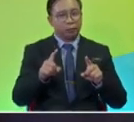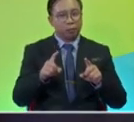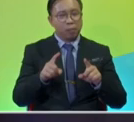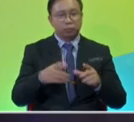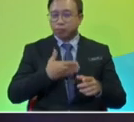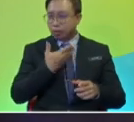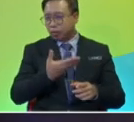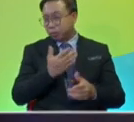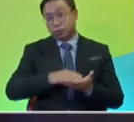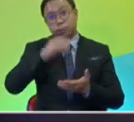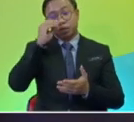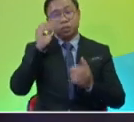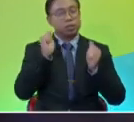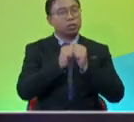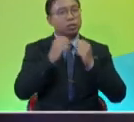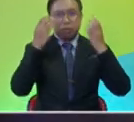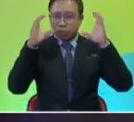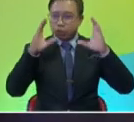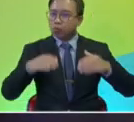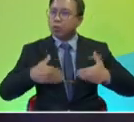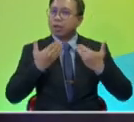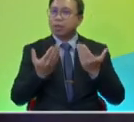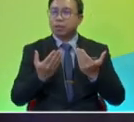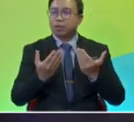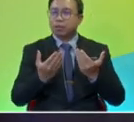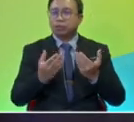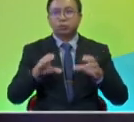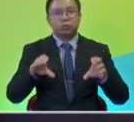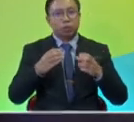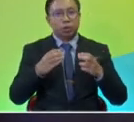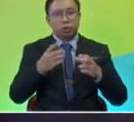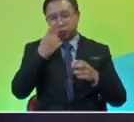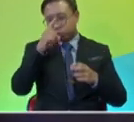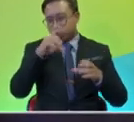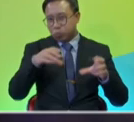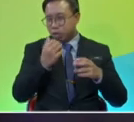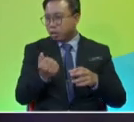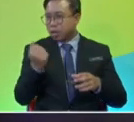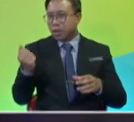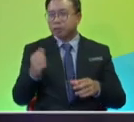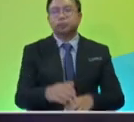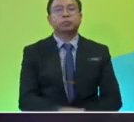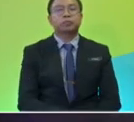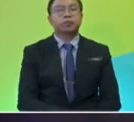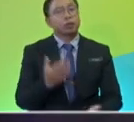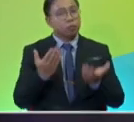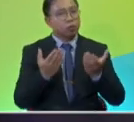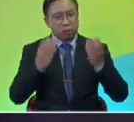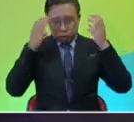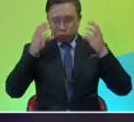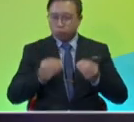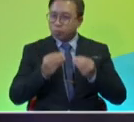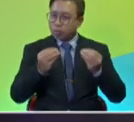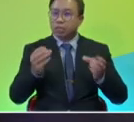Cikgu dapat belajar dengan Cikgu tentang bagaimana untuk kita jadi katif dan juga untuk kita buat alat improvisasi mungkin Cikgu boleh berikan